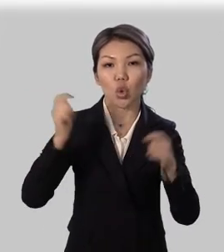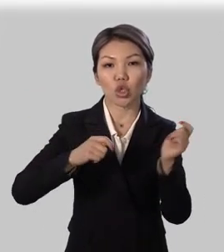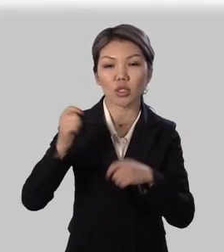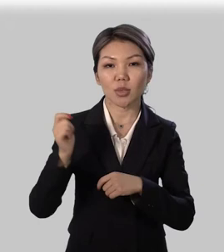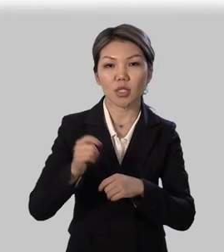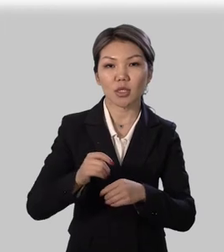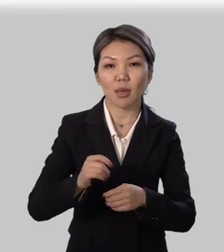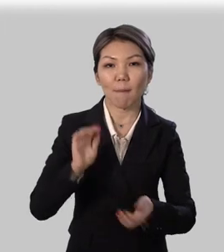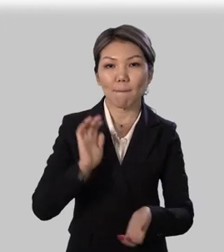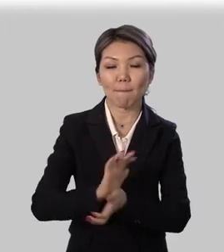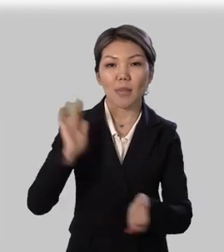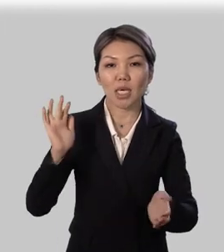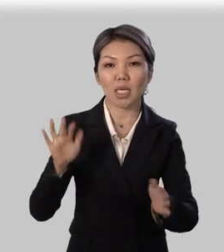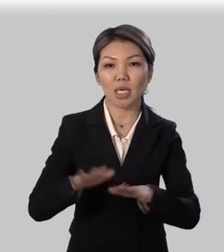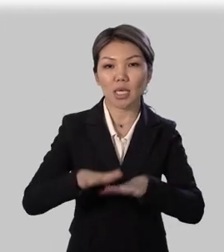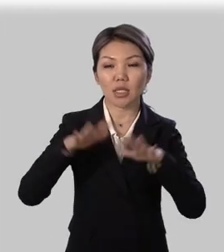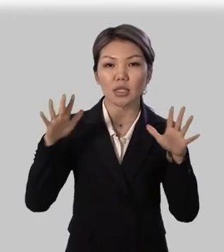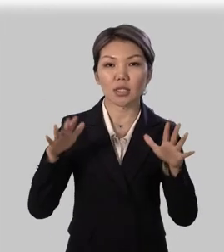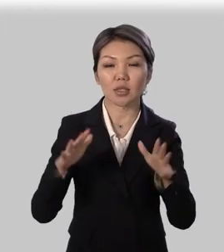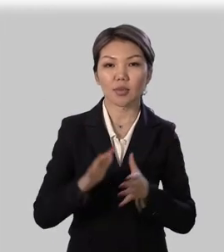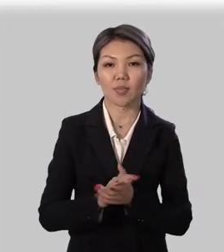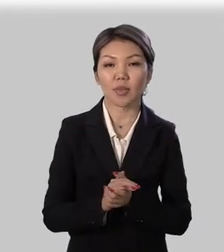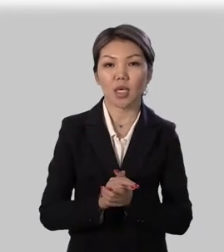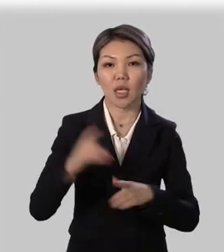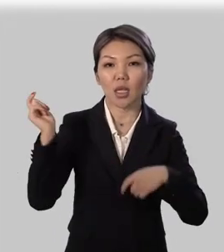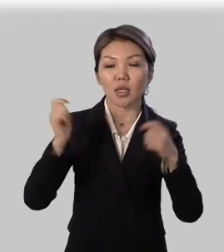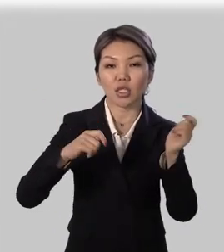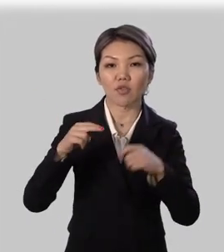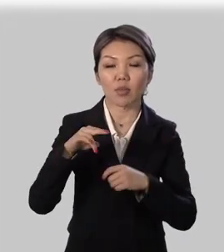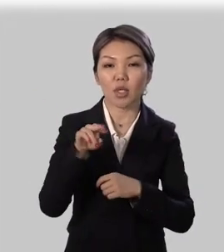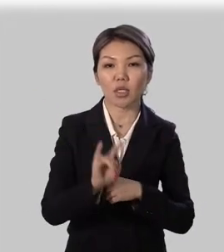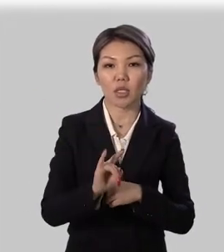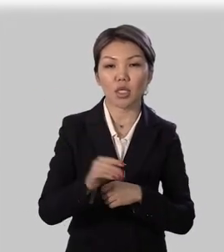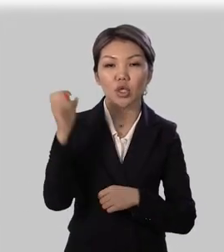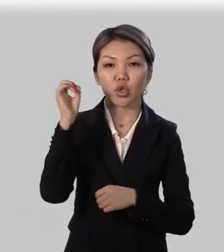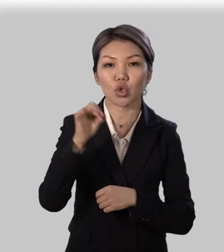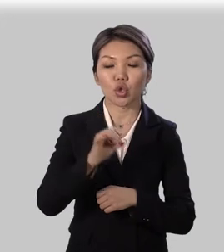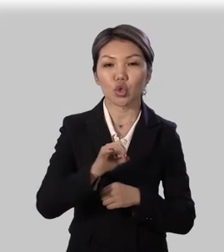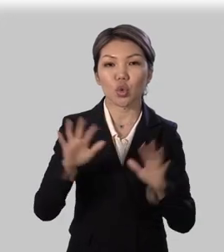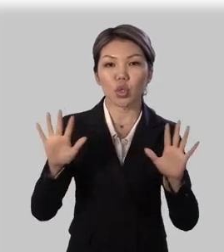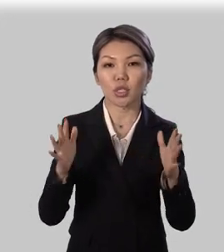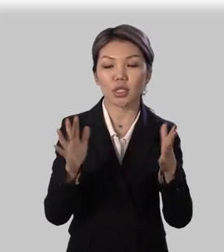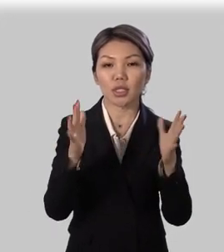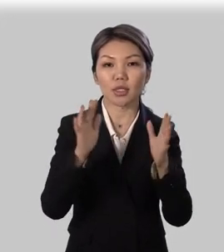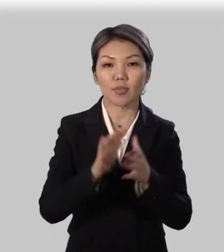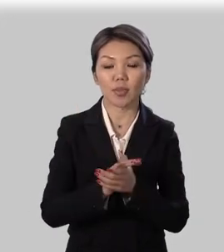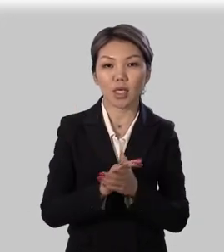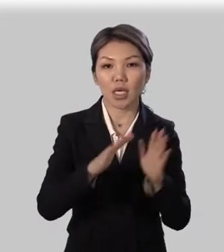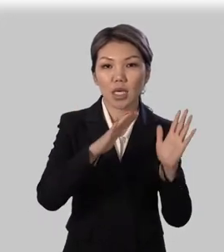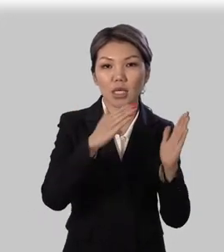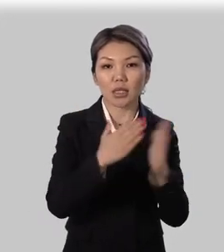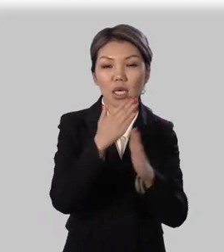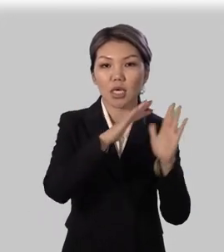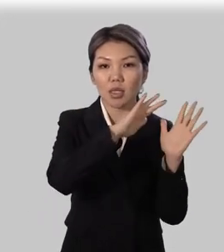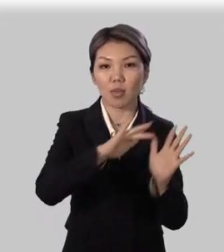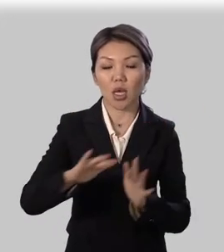брызнул пыль летит повисли перлы дождевые и солнце нити золотит с горы бежит поток